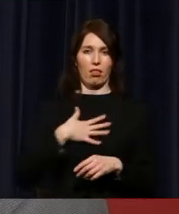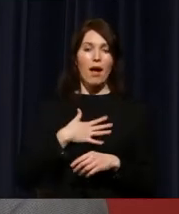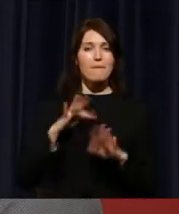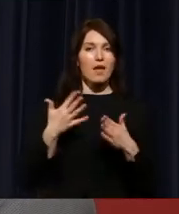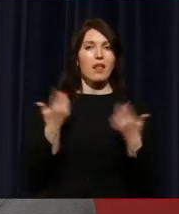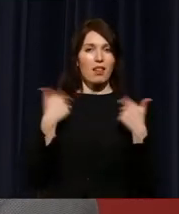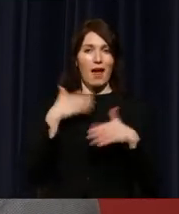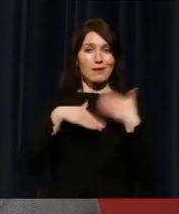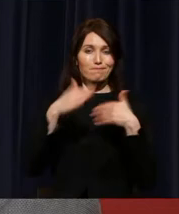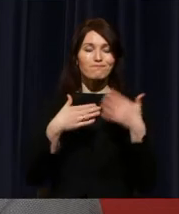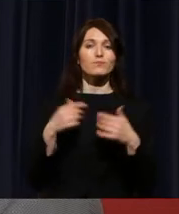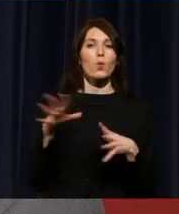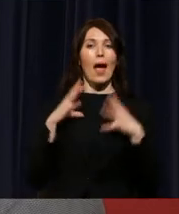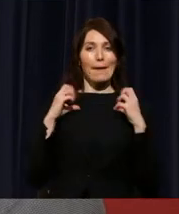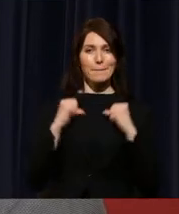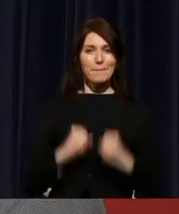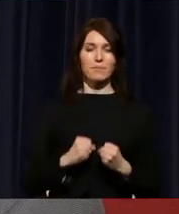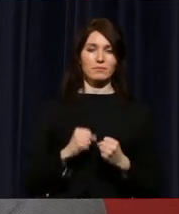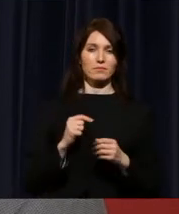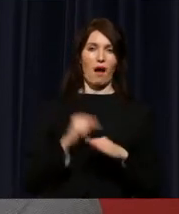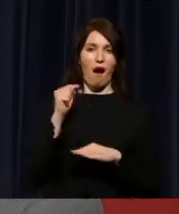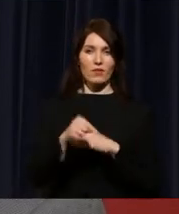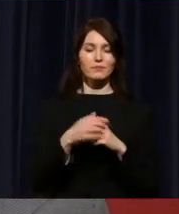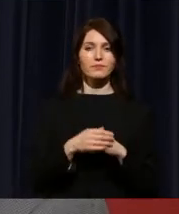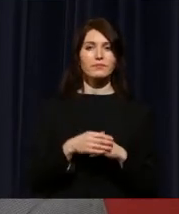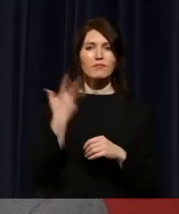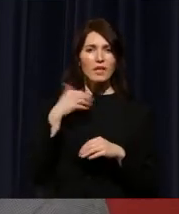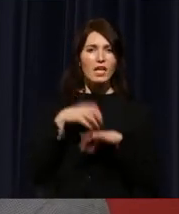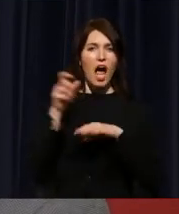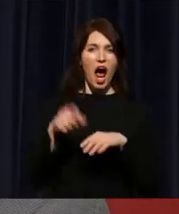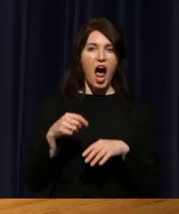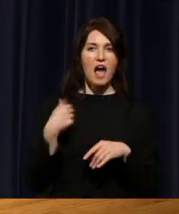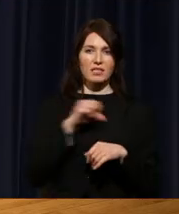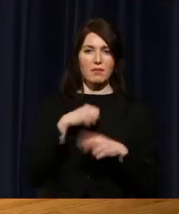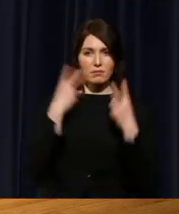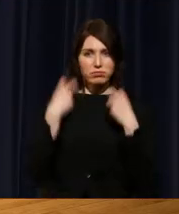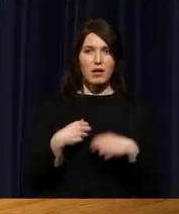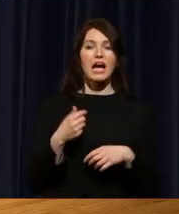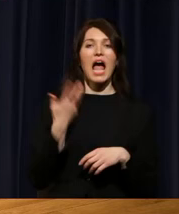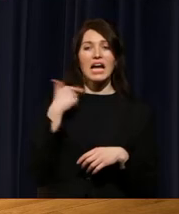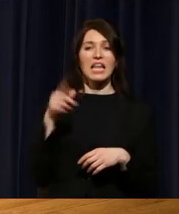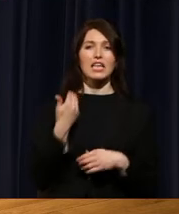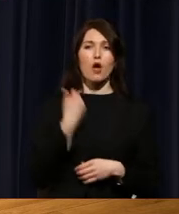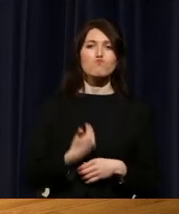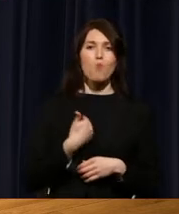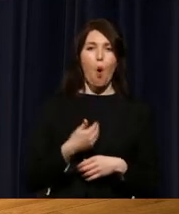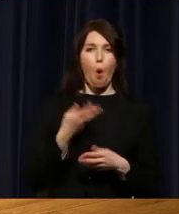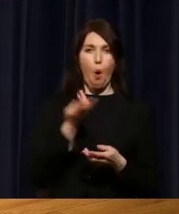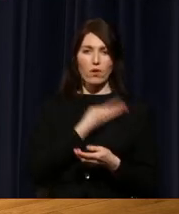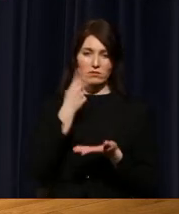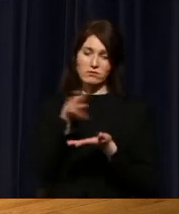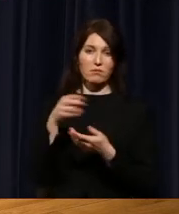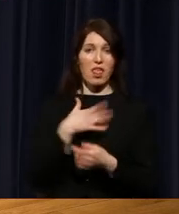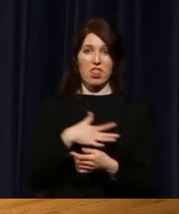viņi laika gaitā ir šo visu arī pārvarējuši. Man, kad ārsts ņemās, man arī reizēm slikti, pat kad es aizēju uz morgu, tur man nepaliek vairs slikti. Tur tas